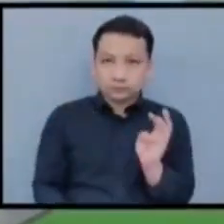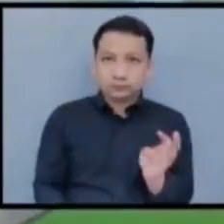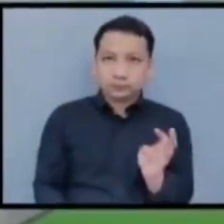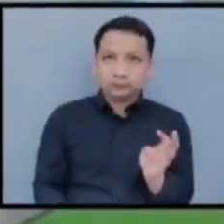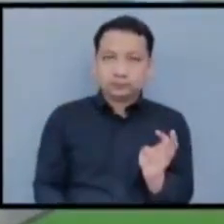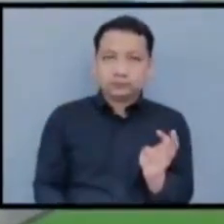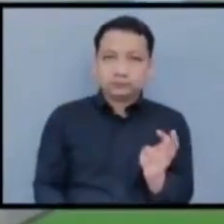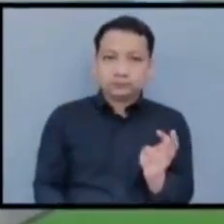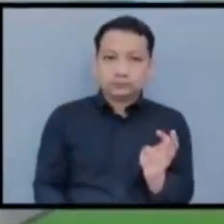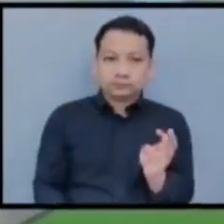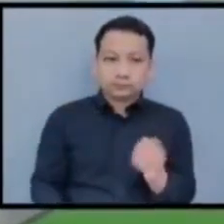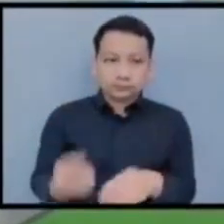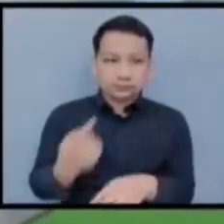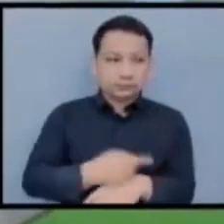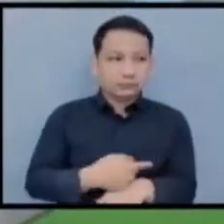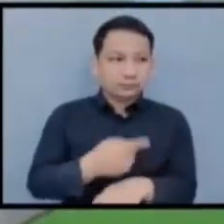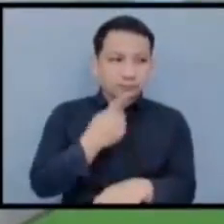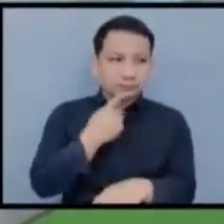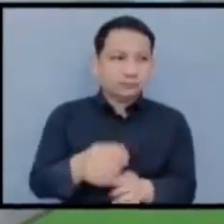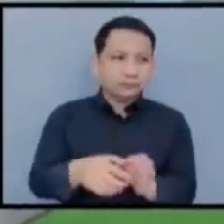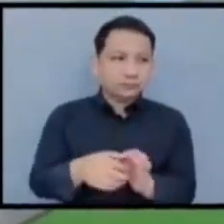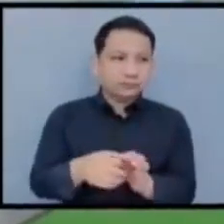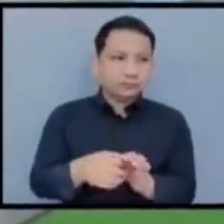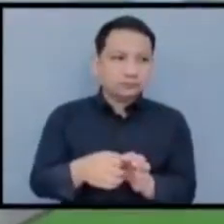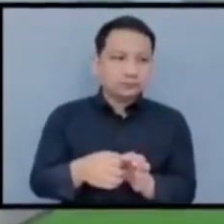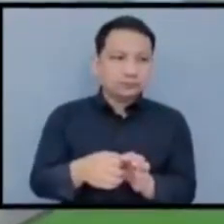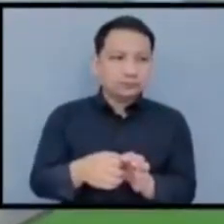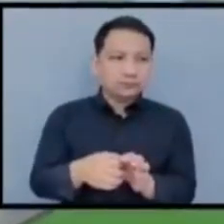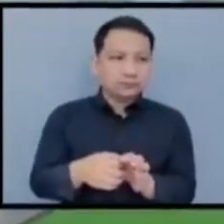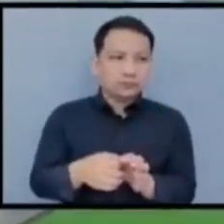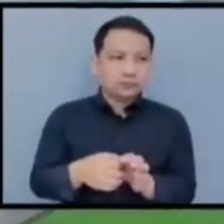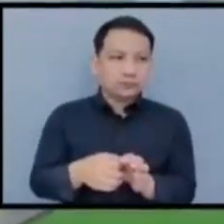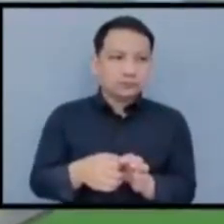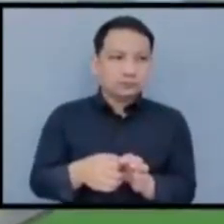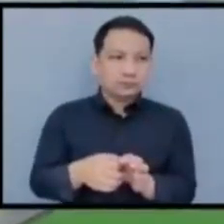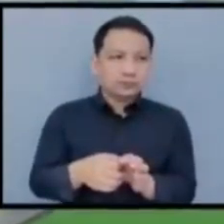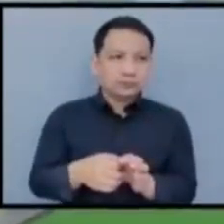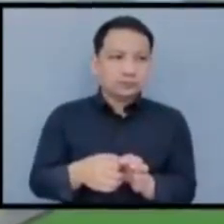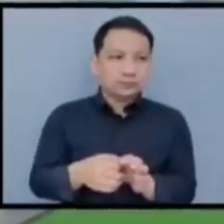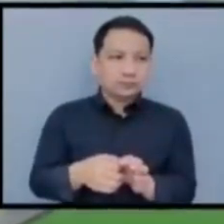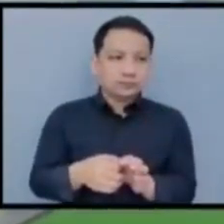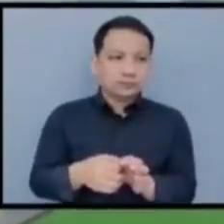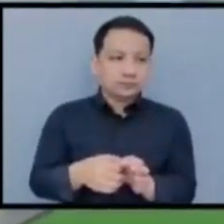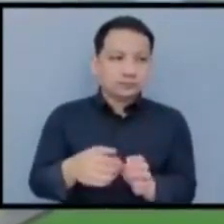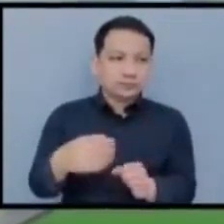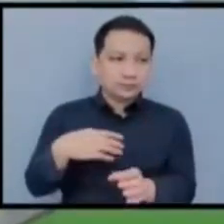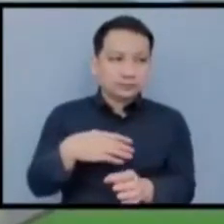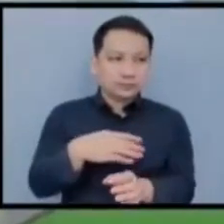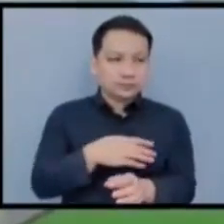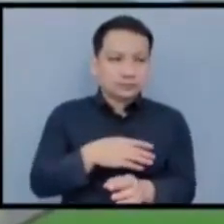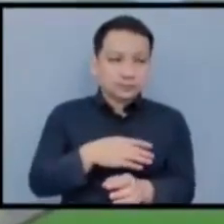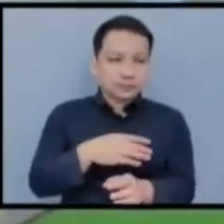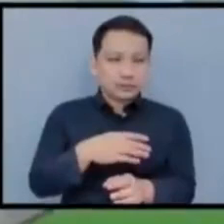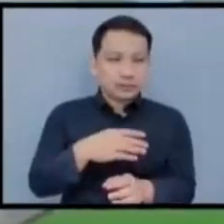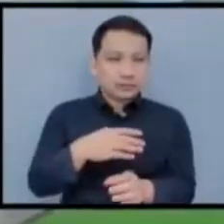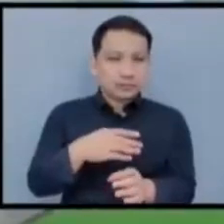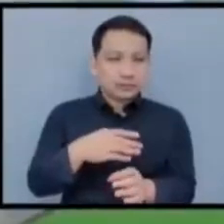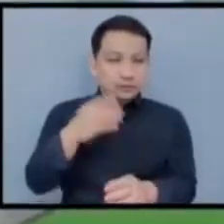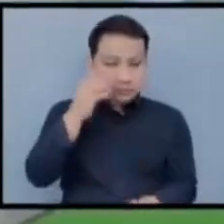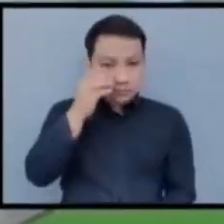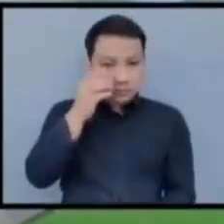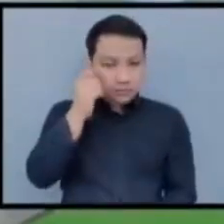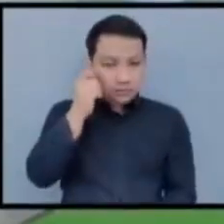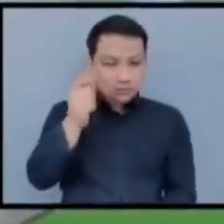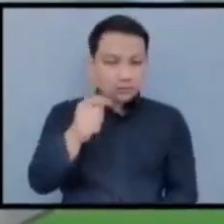sa mambabatas. Kaugnay niyan mismong ang kapatid naman ni Congressman Teves na si Pride Henry, hiniling na rin na umuwi na siya sa